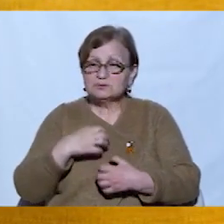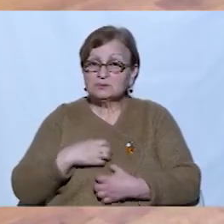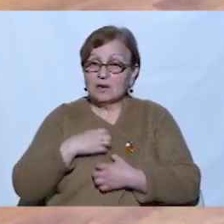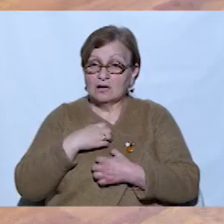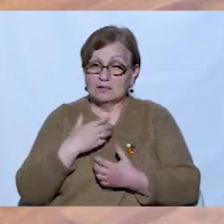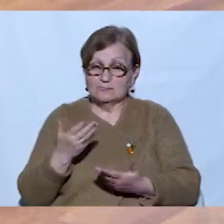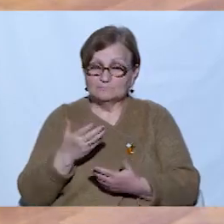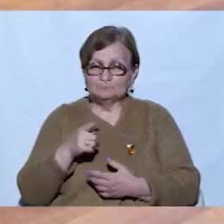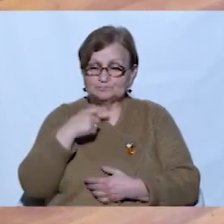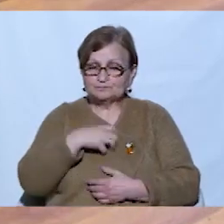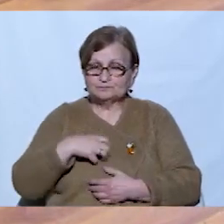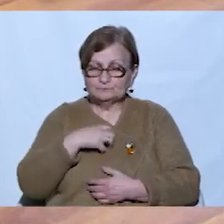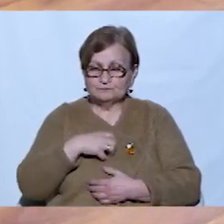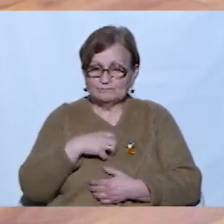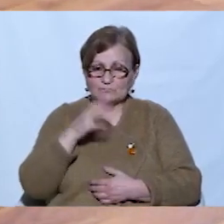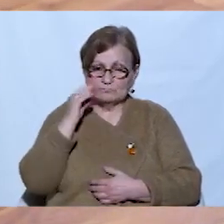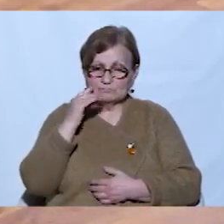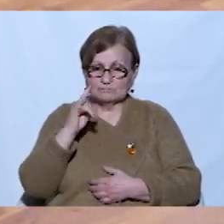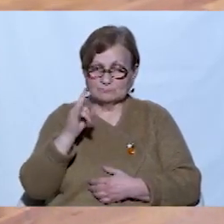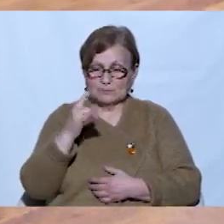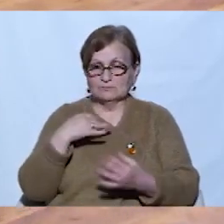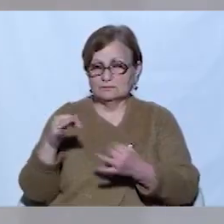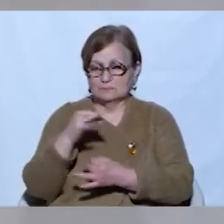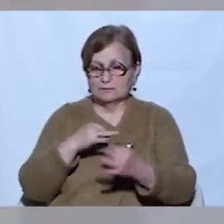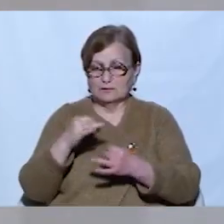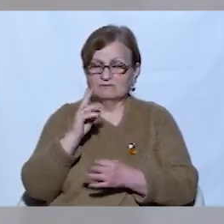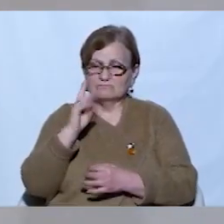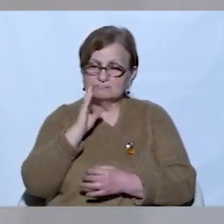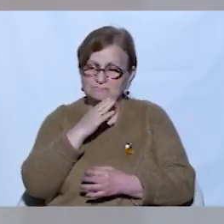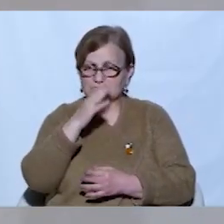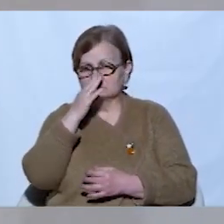დიახ, მნიშვნელოვანი არის, რომ როდესაც მაგალითად ჩვენ საუბრობთ ან მშობელი ან